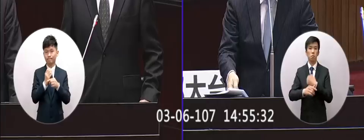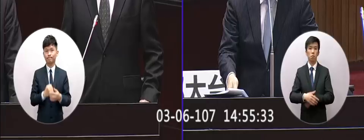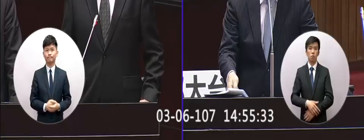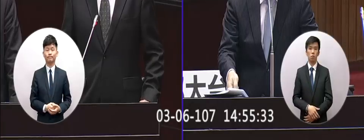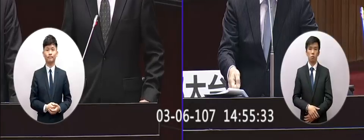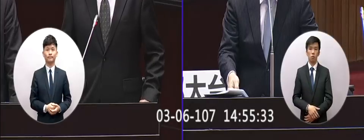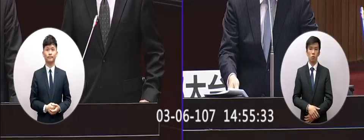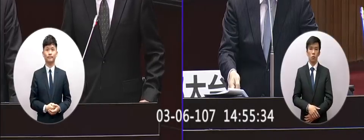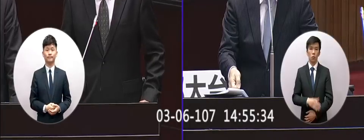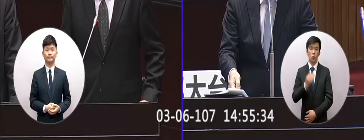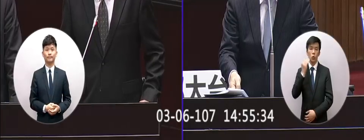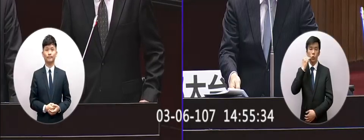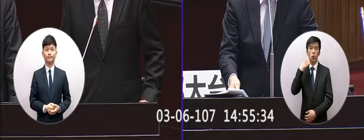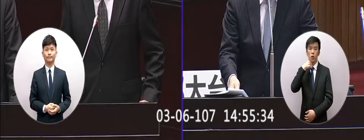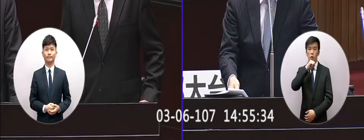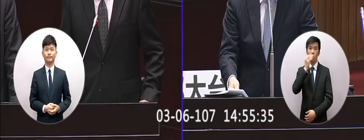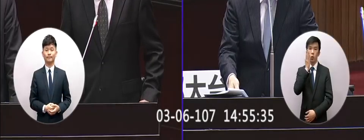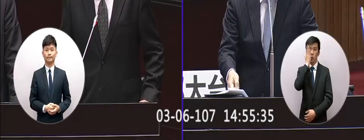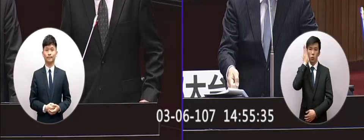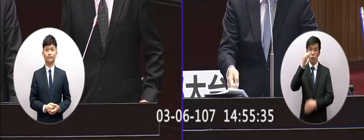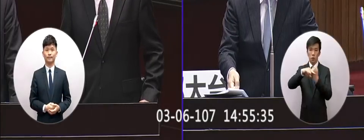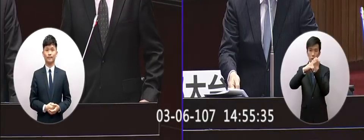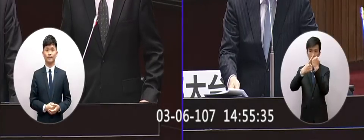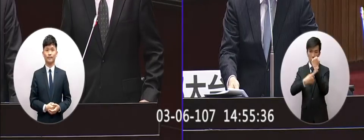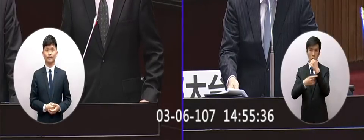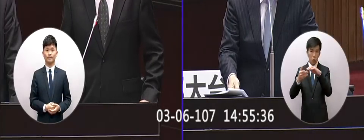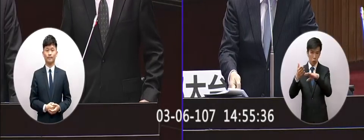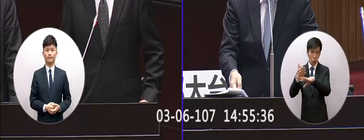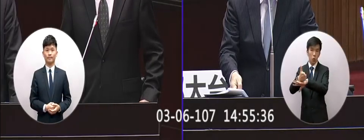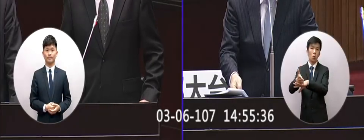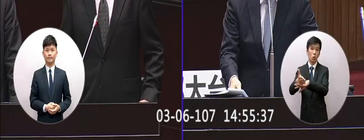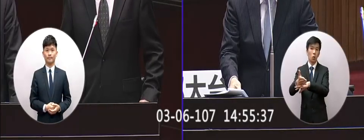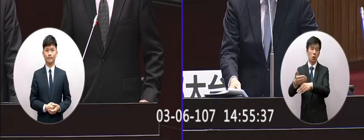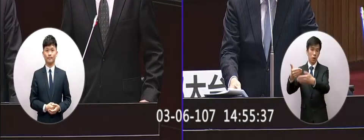吹台湾旅行法通过的环境是在两岸